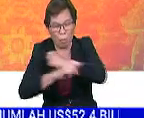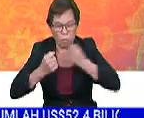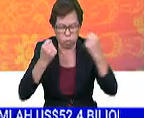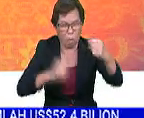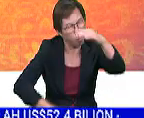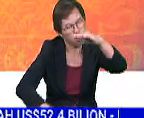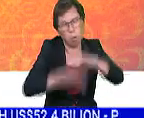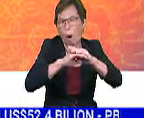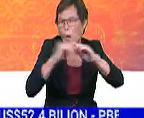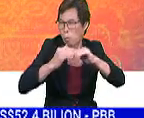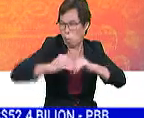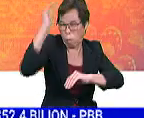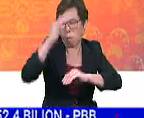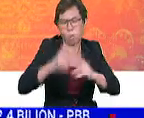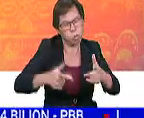melebihi had